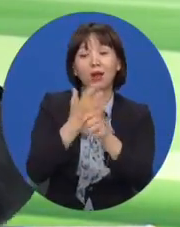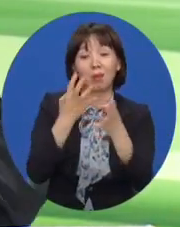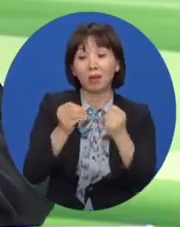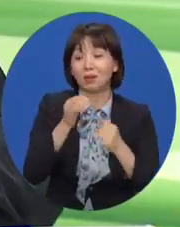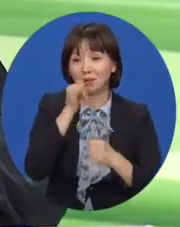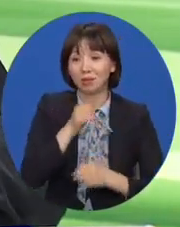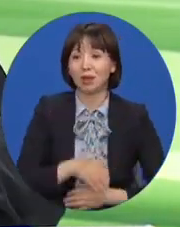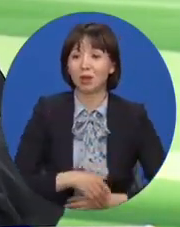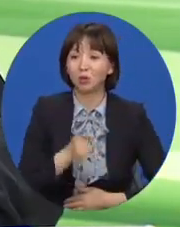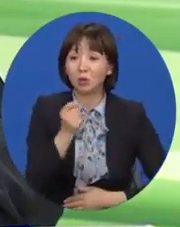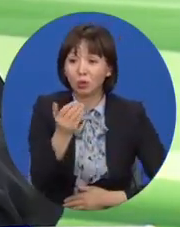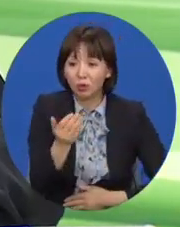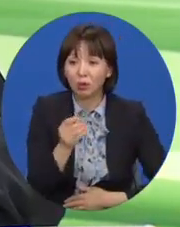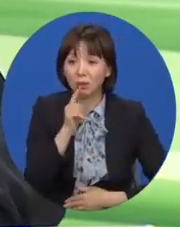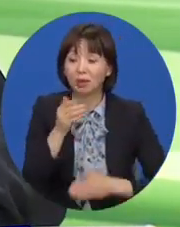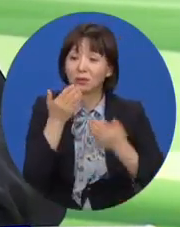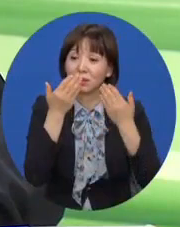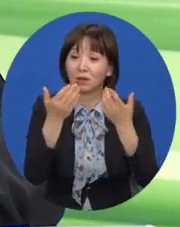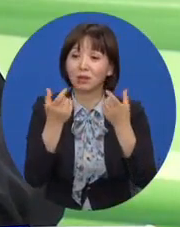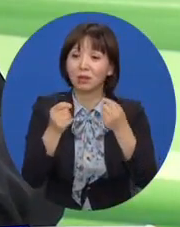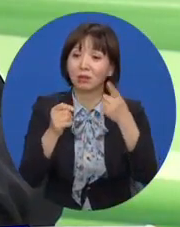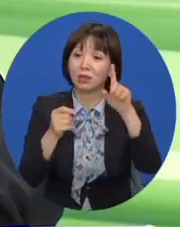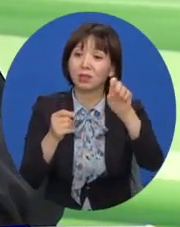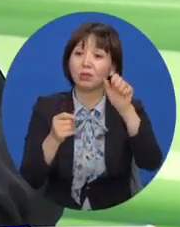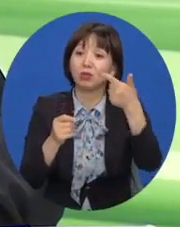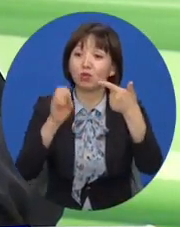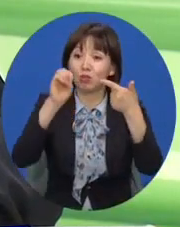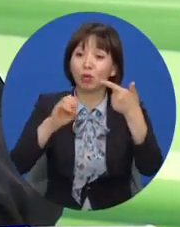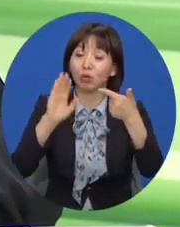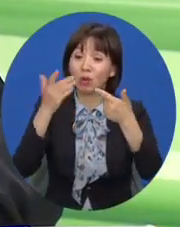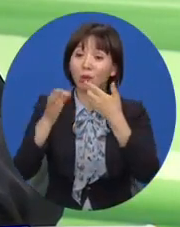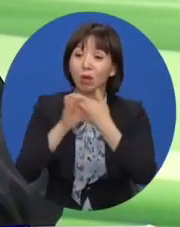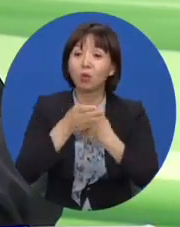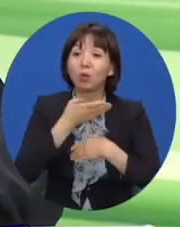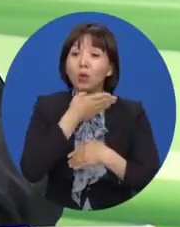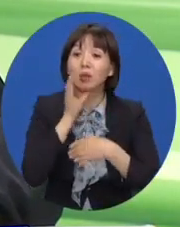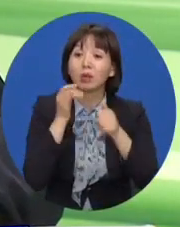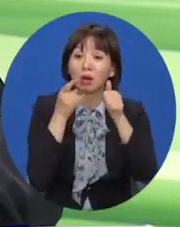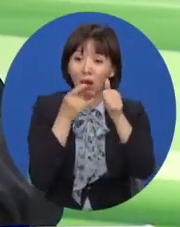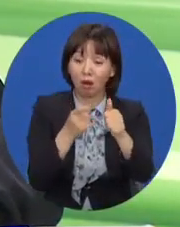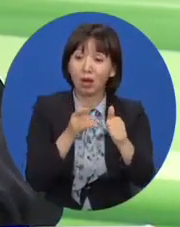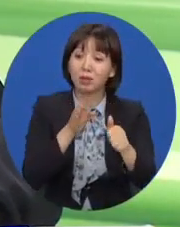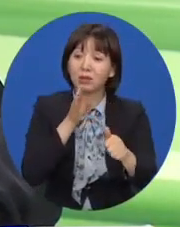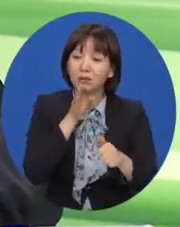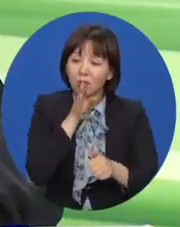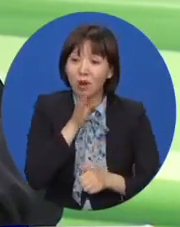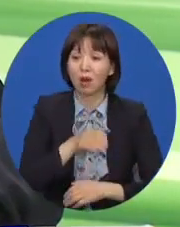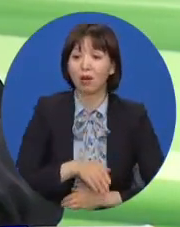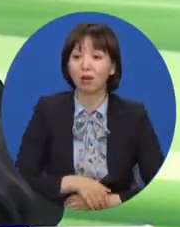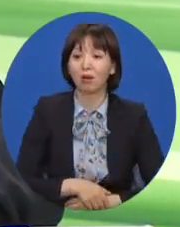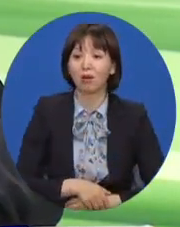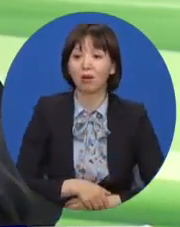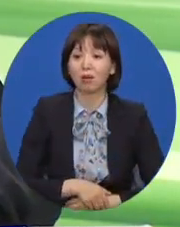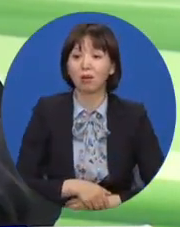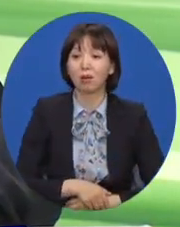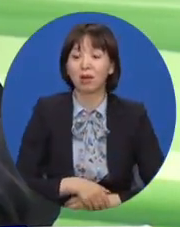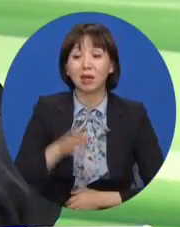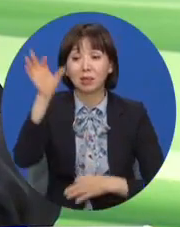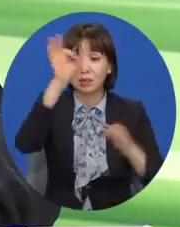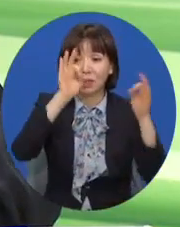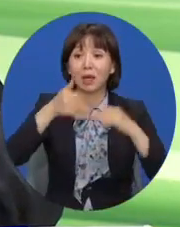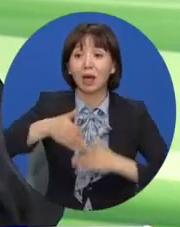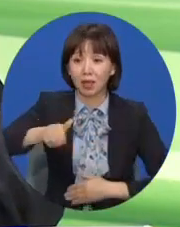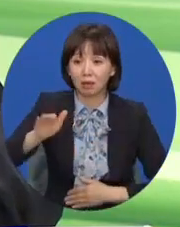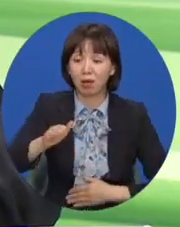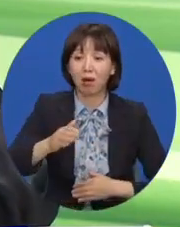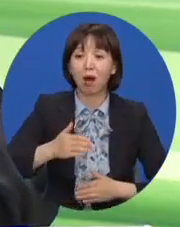우리가 조금 전에도 말씀드렸지만 16% 이상이 됐을 때는 우리 노인들한테는 정말 우리가 찾아가서